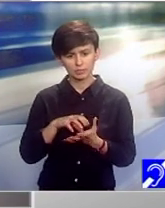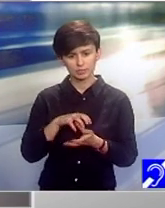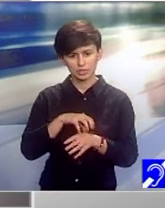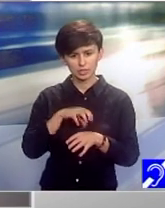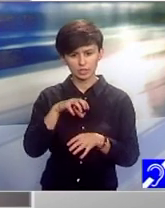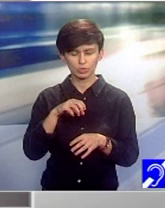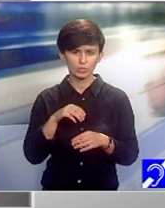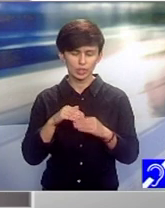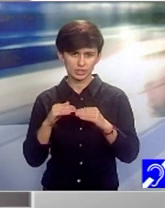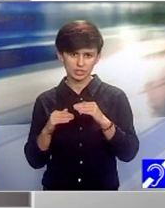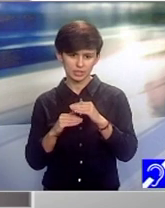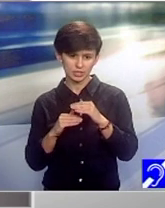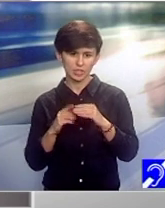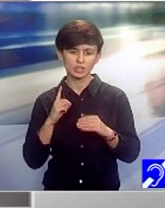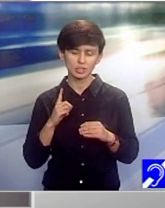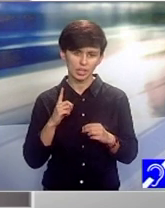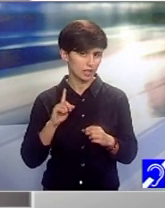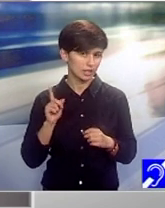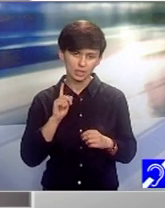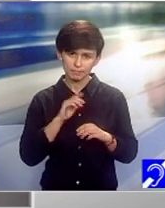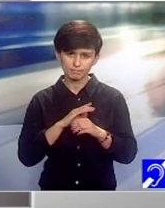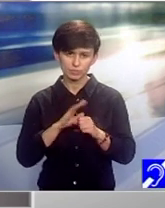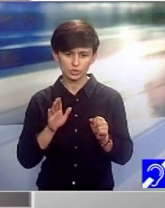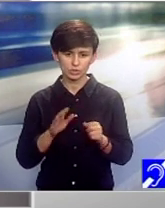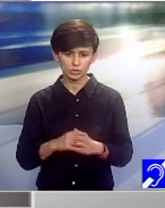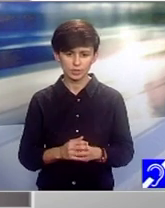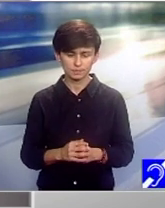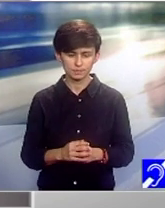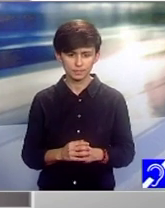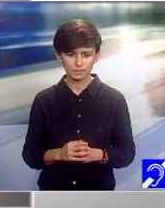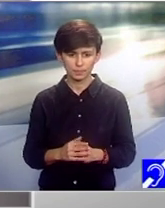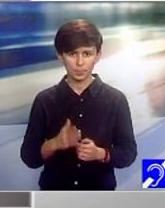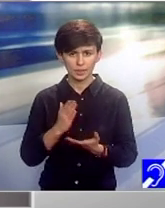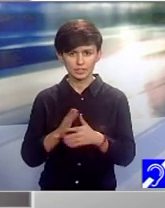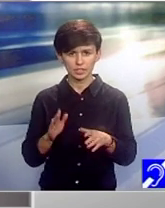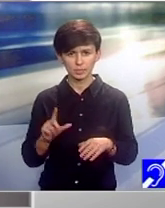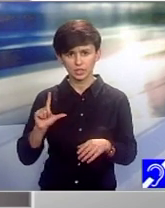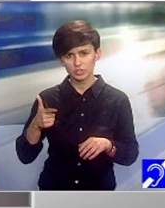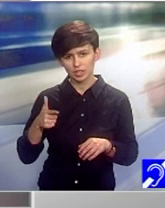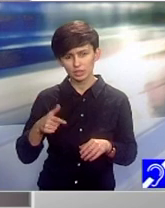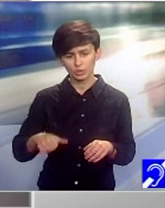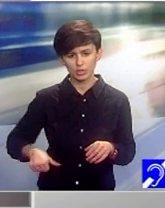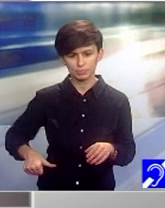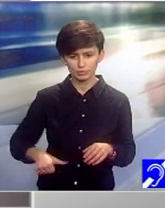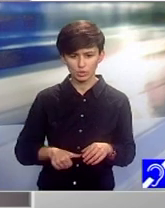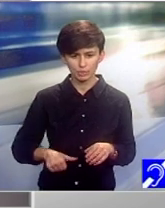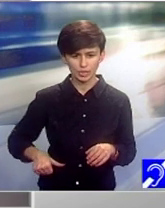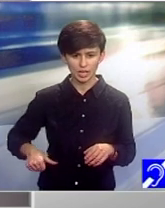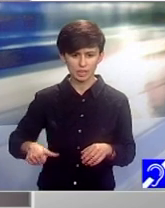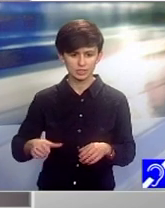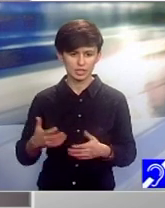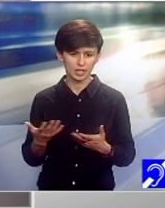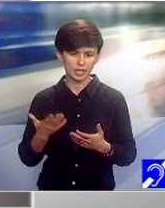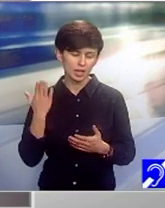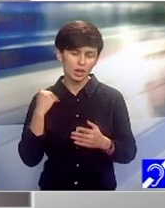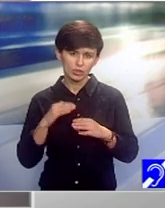mai durea spatele, însă nu a scăzut suficient. Și asta a determinat cea de-a doua operație, care a fost mai mare, majoră.